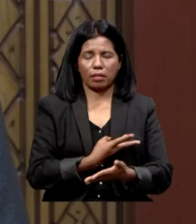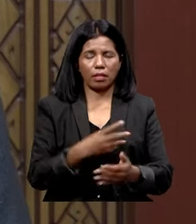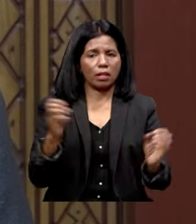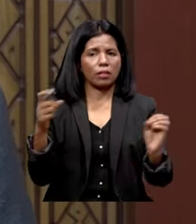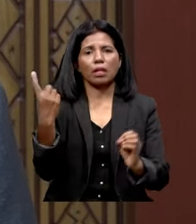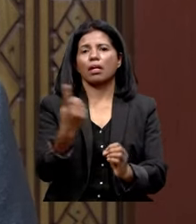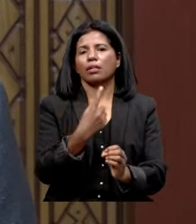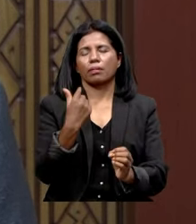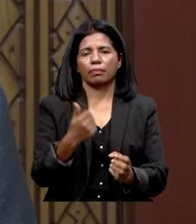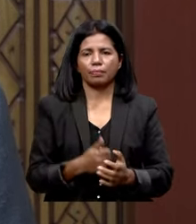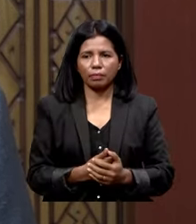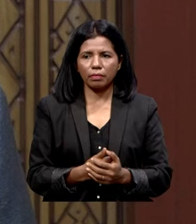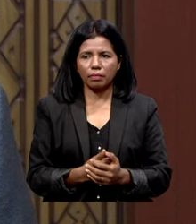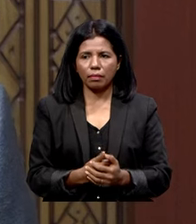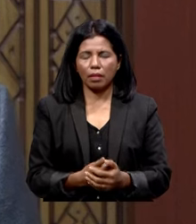hanoi liu